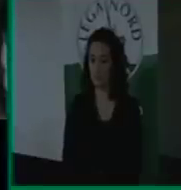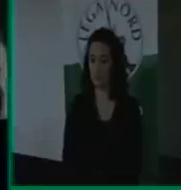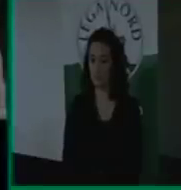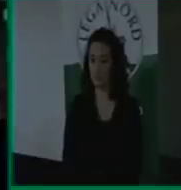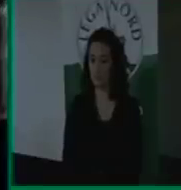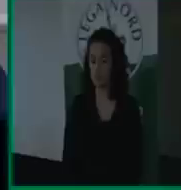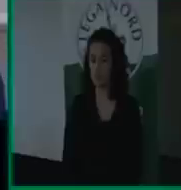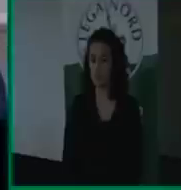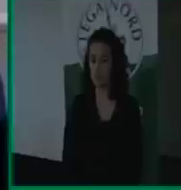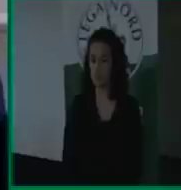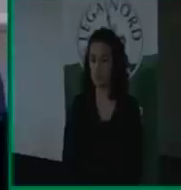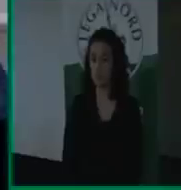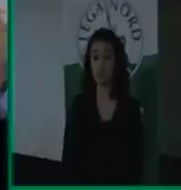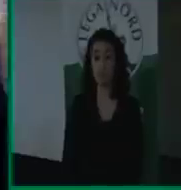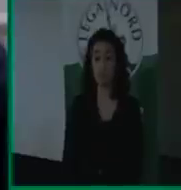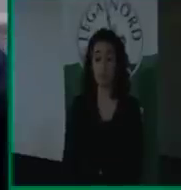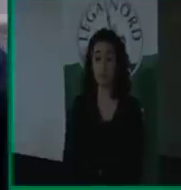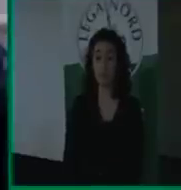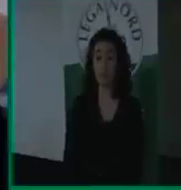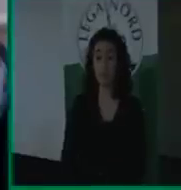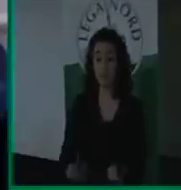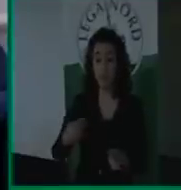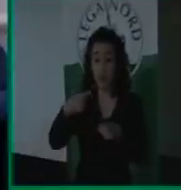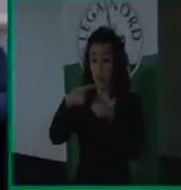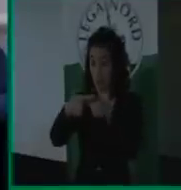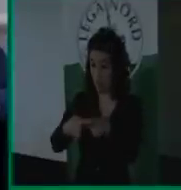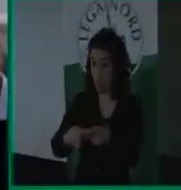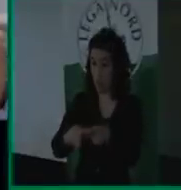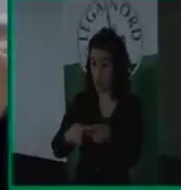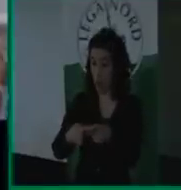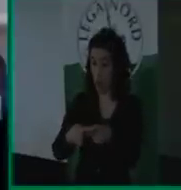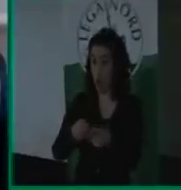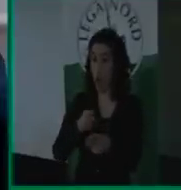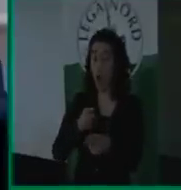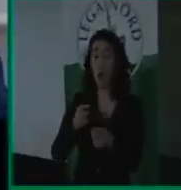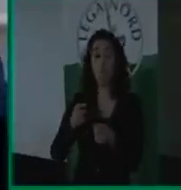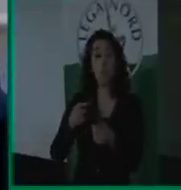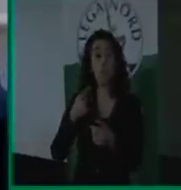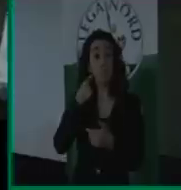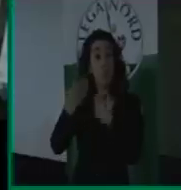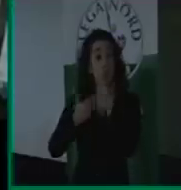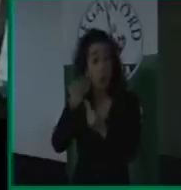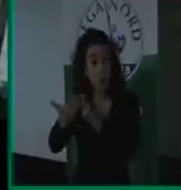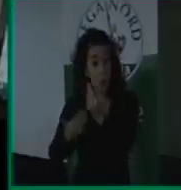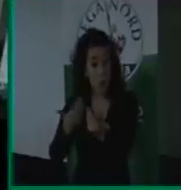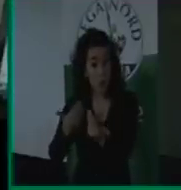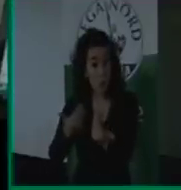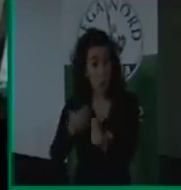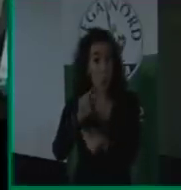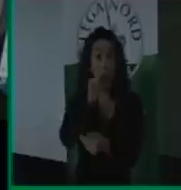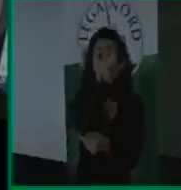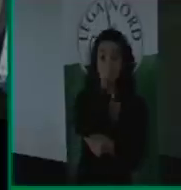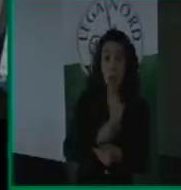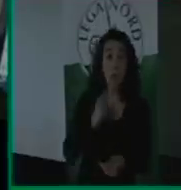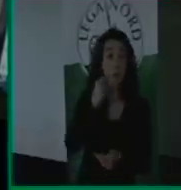Grecia mai e poi mai la Grecia avrebbe fatto qualche Progresso mai e poi mai l'Italia se non fosse stato per l'entrata